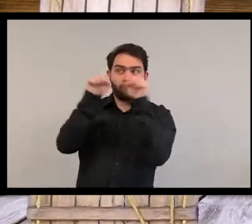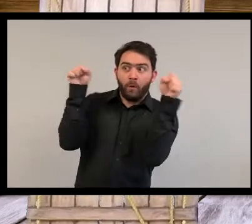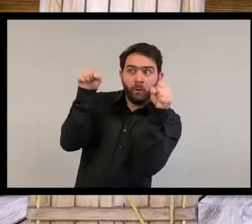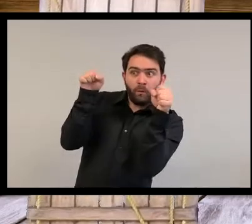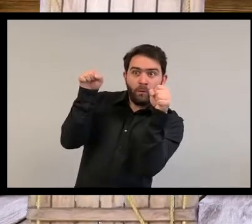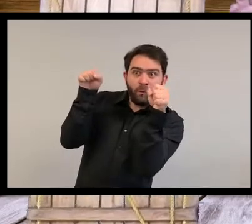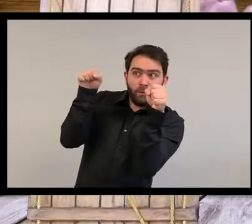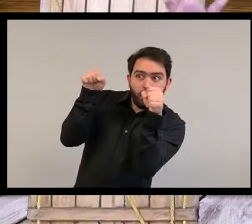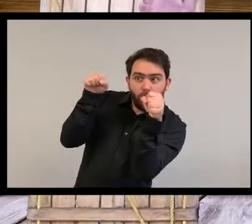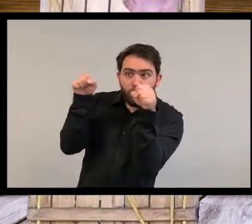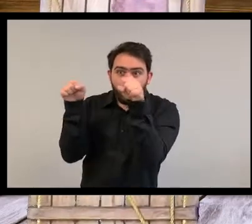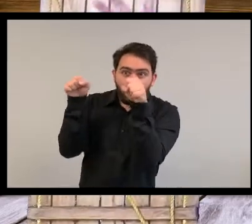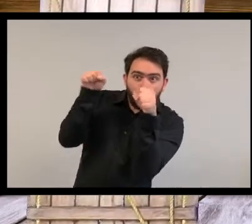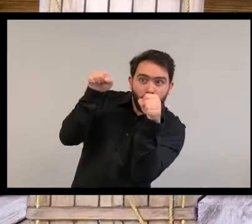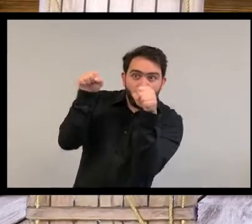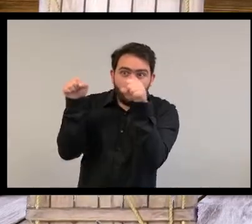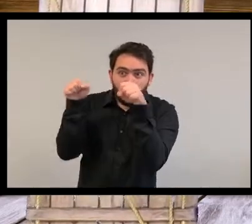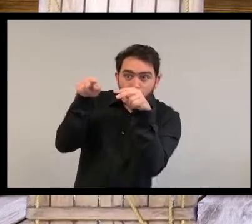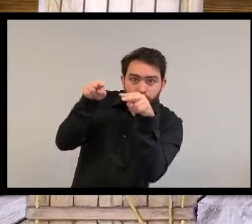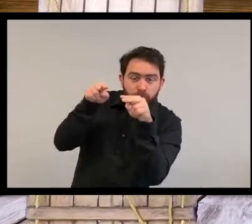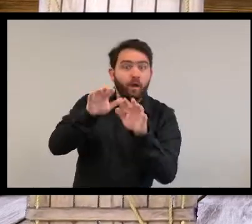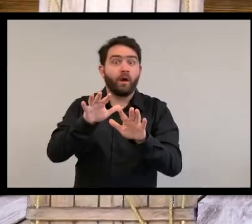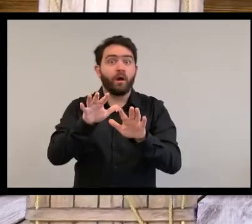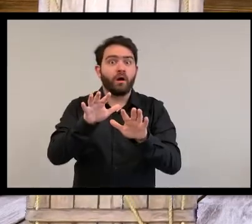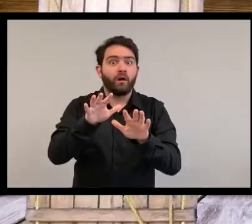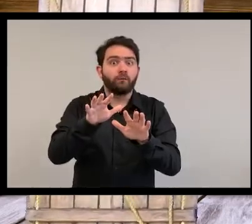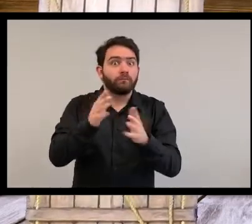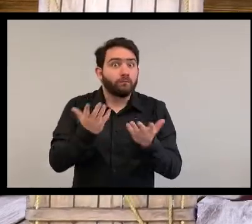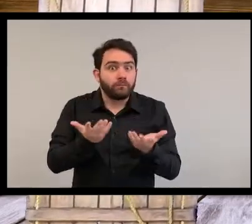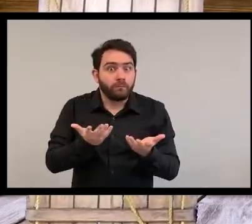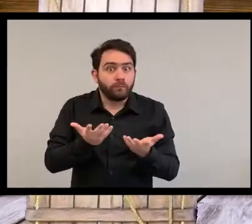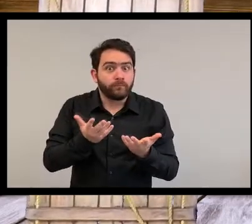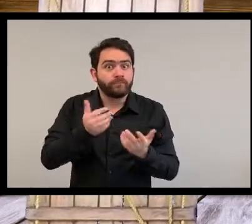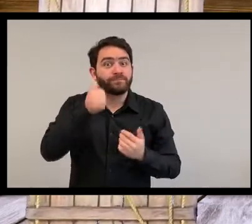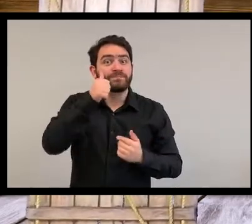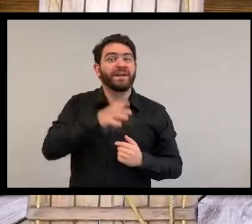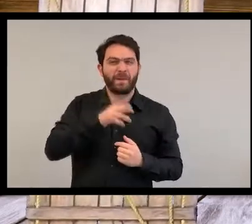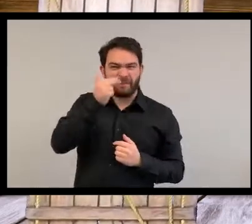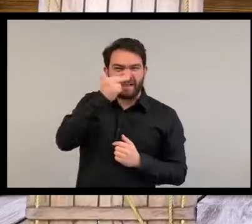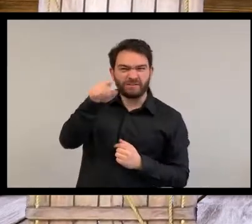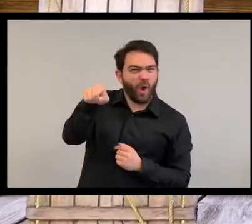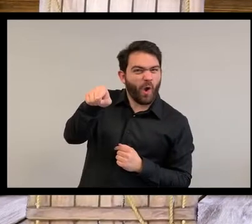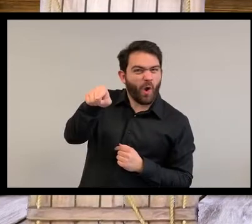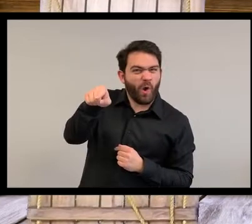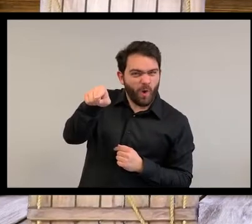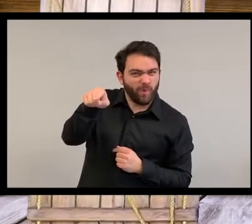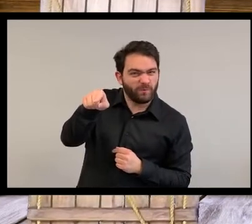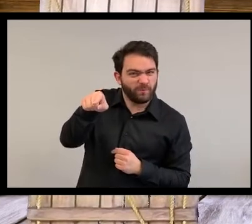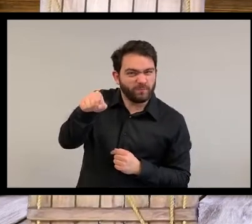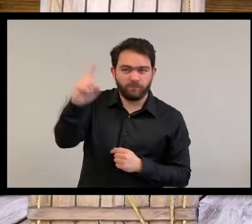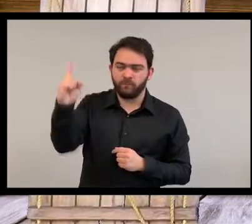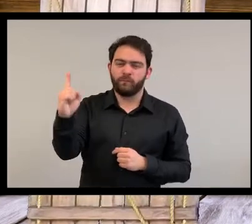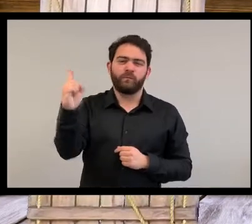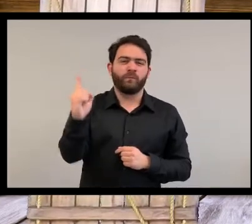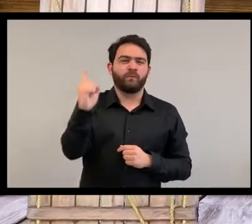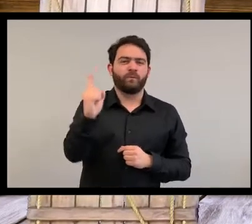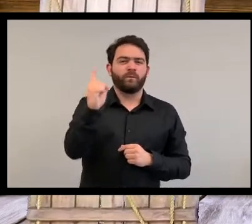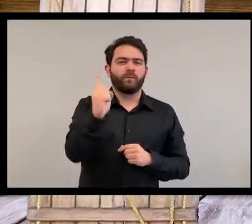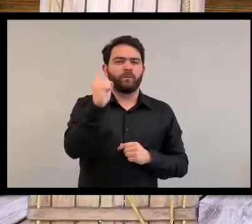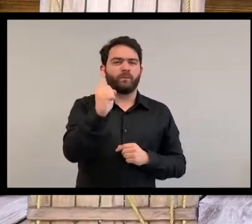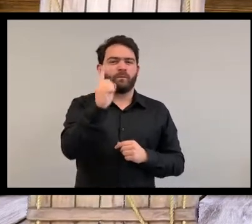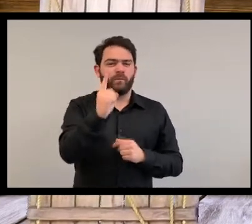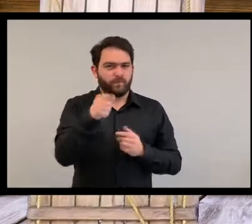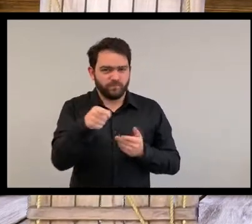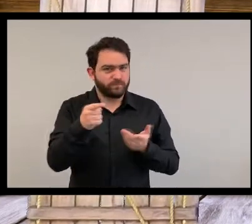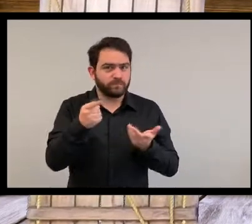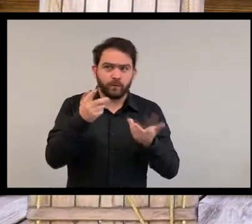derrière une grosse chaîne centenaire. Il y avait de la place pour se cacher à deux. Mais, ils ont été surpris parce